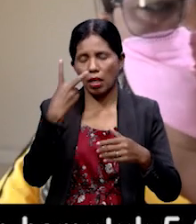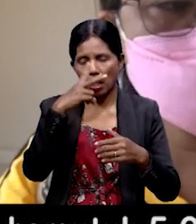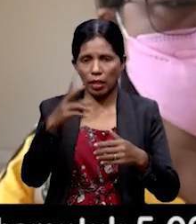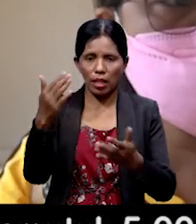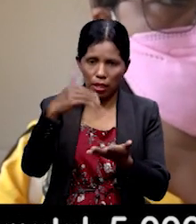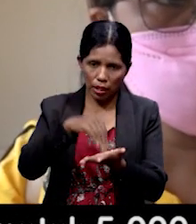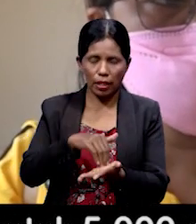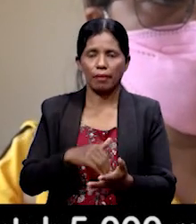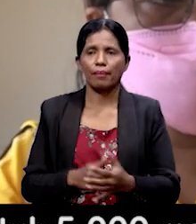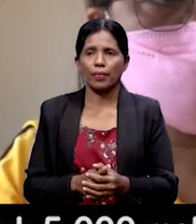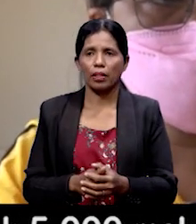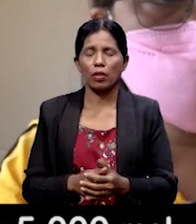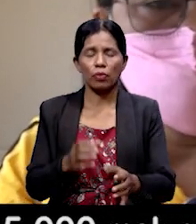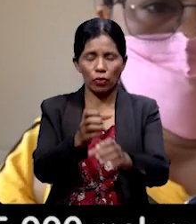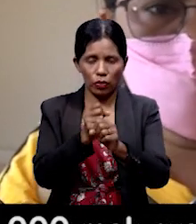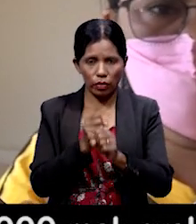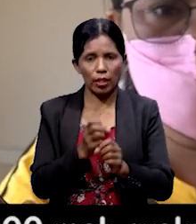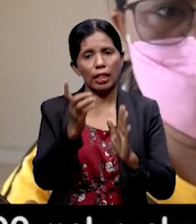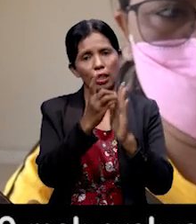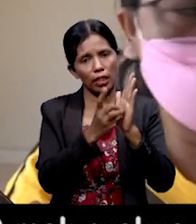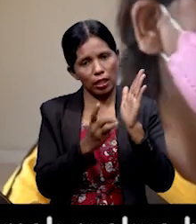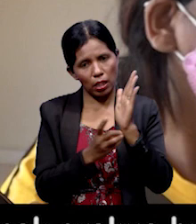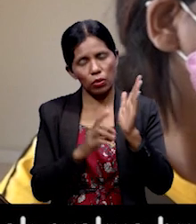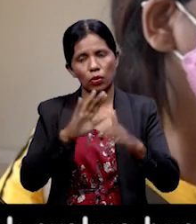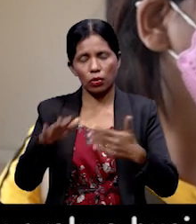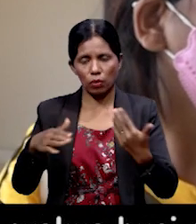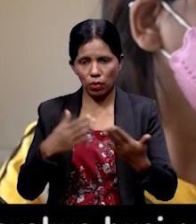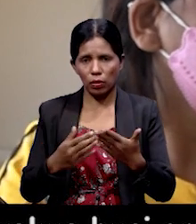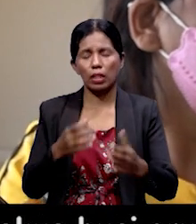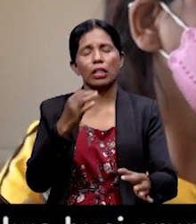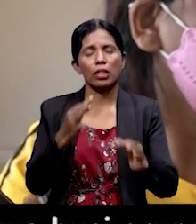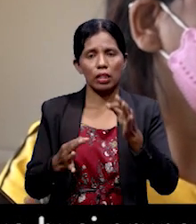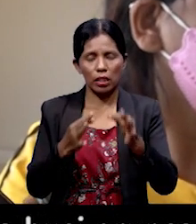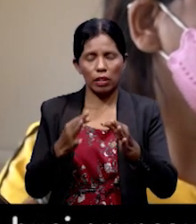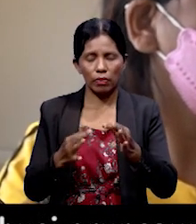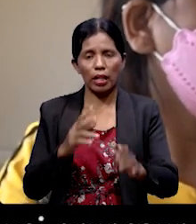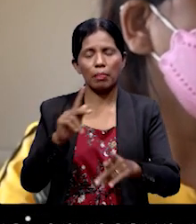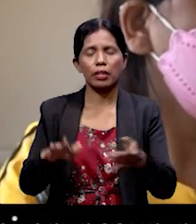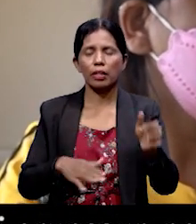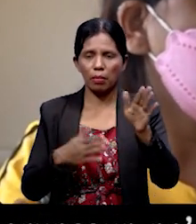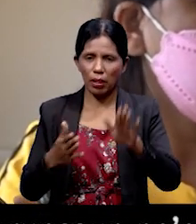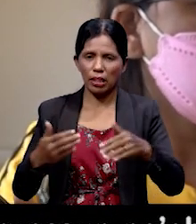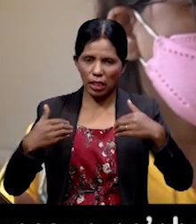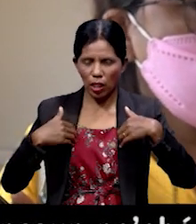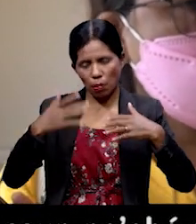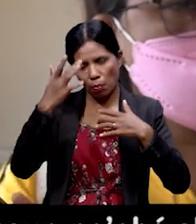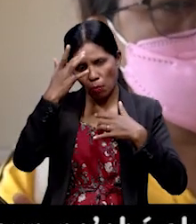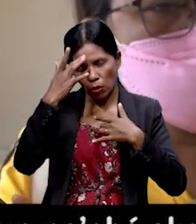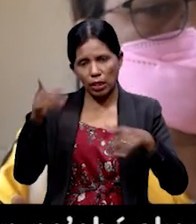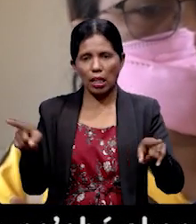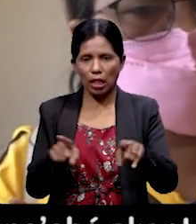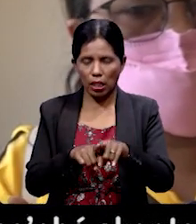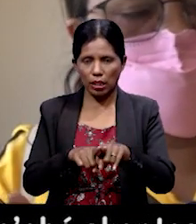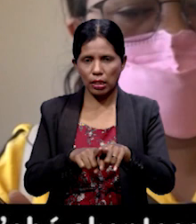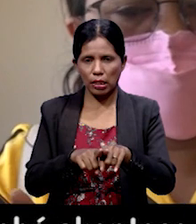filafali recoila filafali dadu sira karik sira nebe matene ia sintomas ruma nebe maka relevante ho